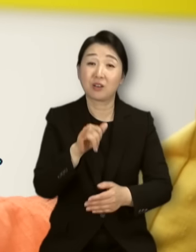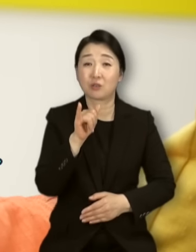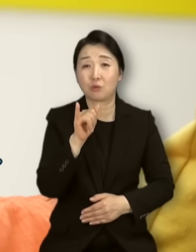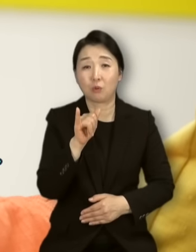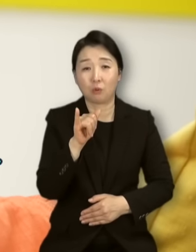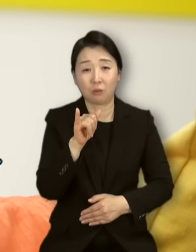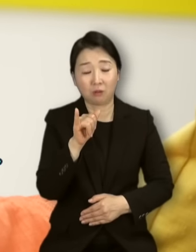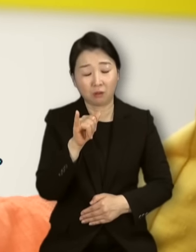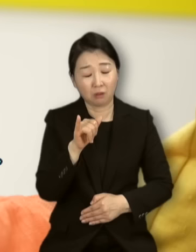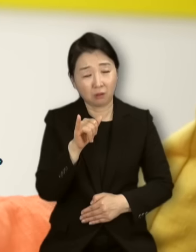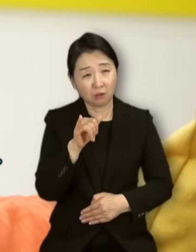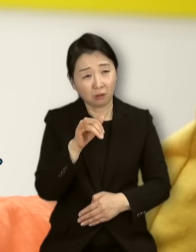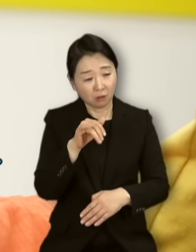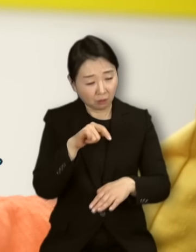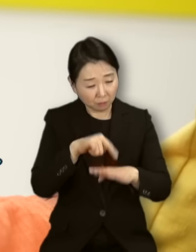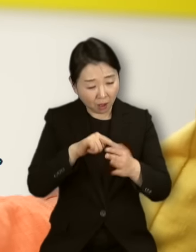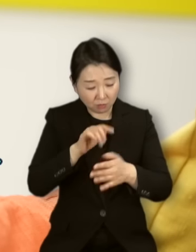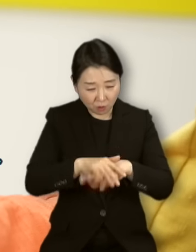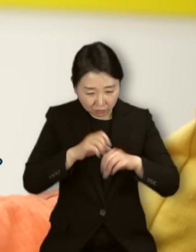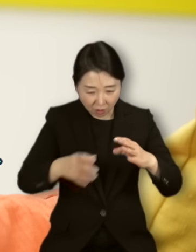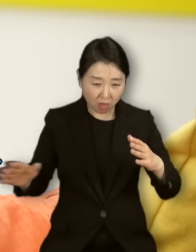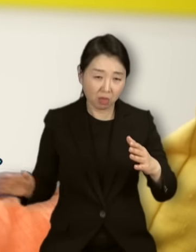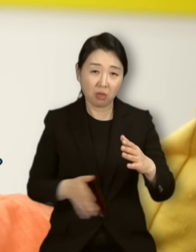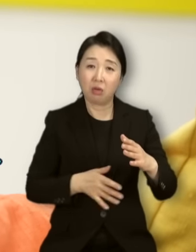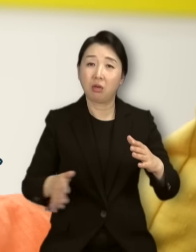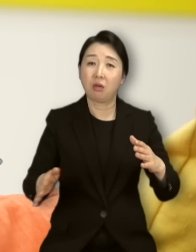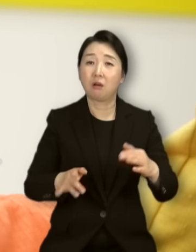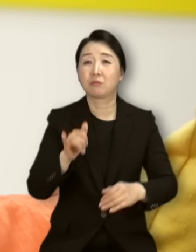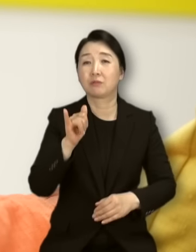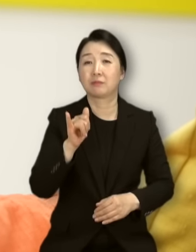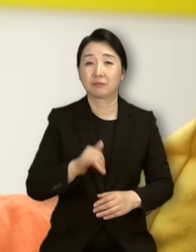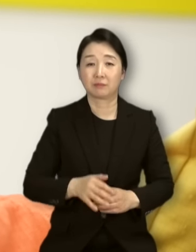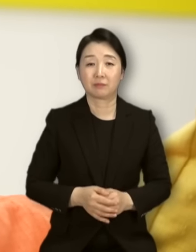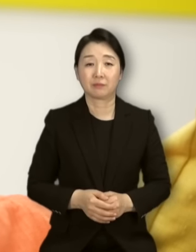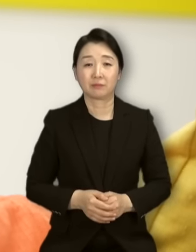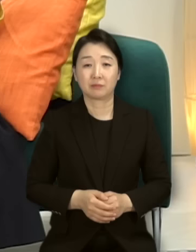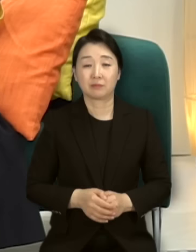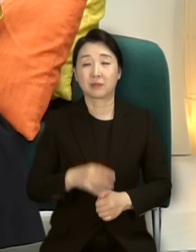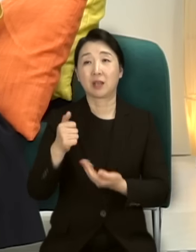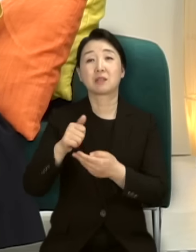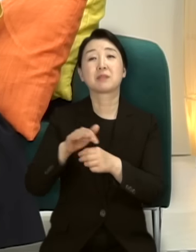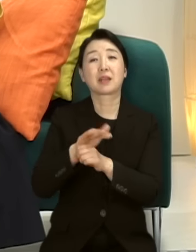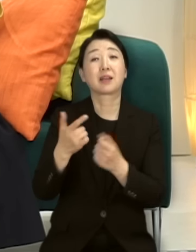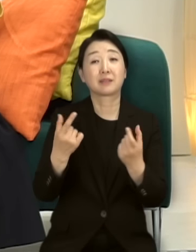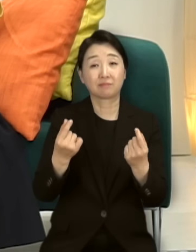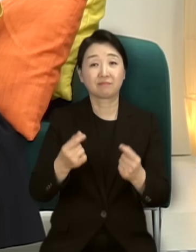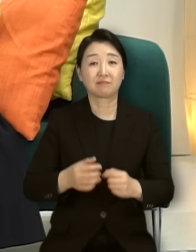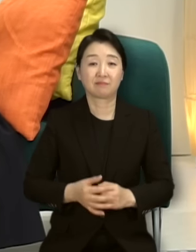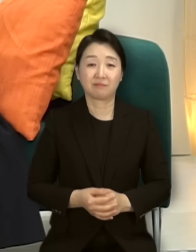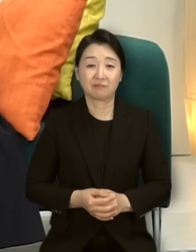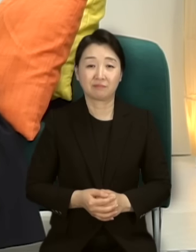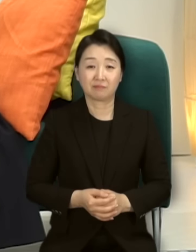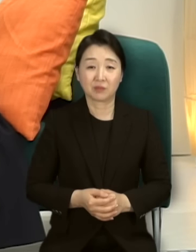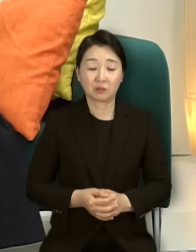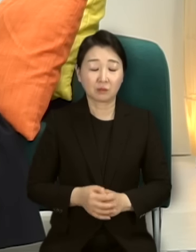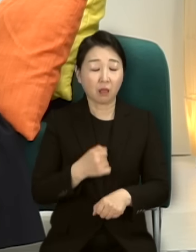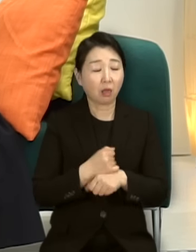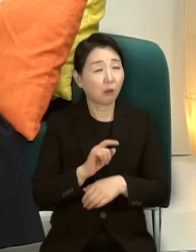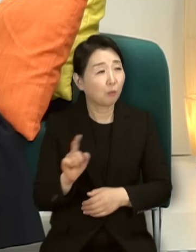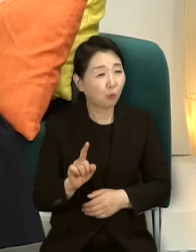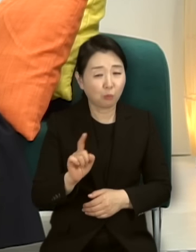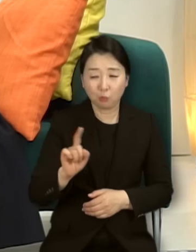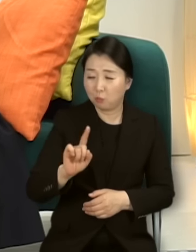자괴감과이 허무함이 점점점점 시간이 갈수록 몰려드는 거예요 하나님이 사랑하시니까 어 그래서 아 이게